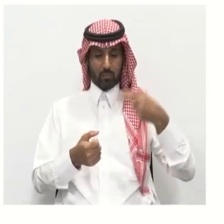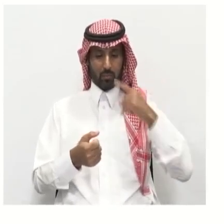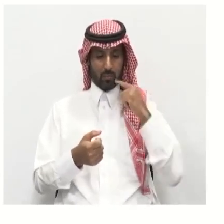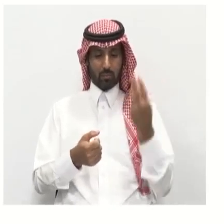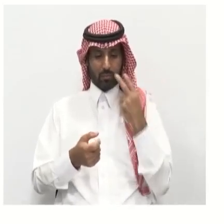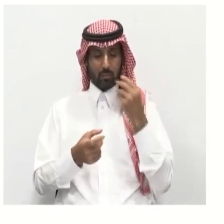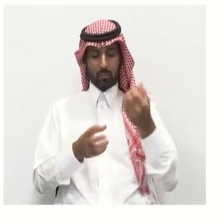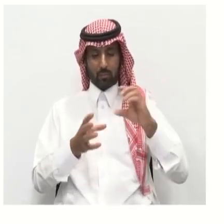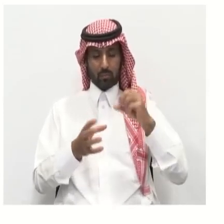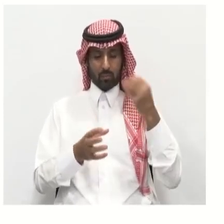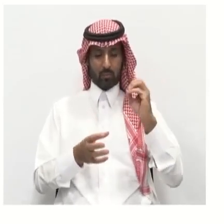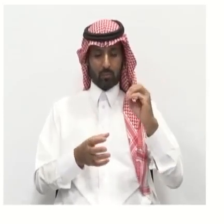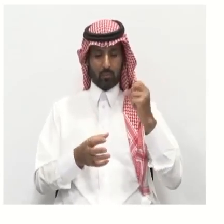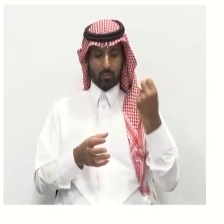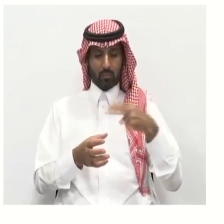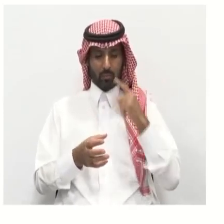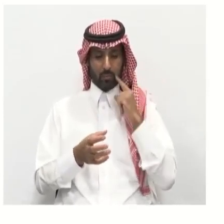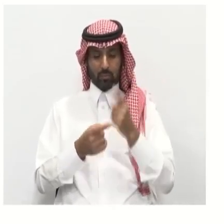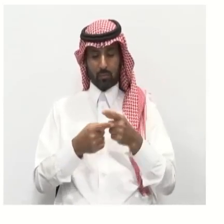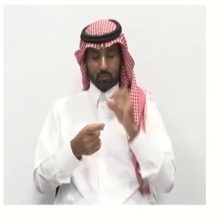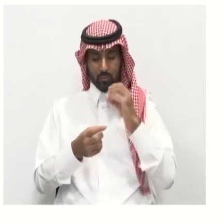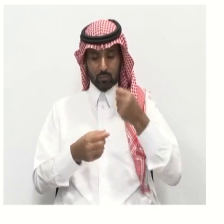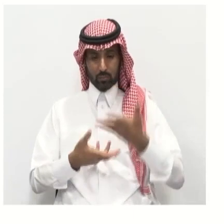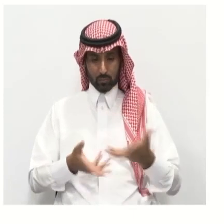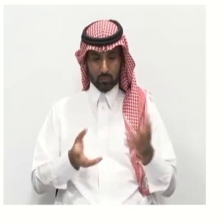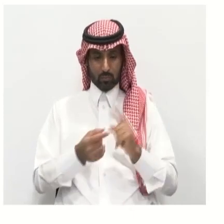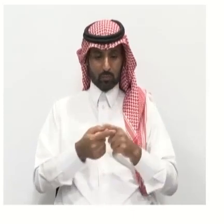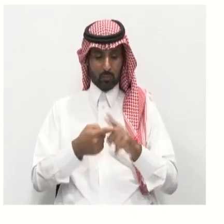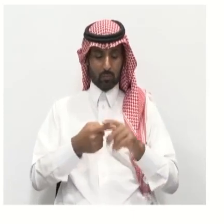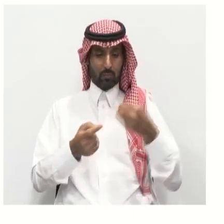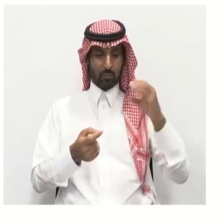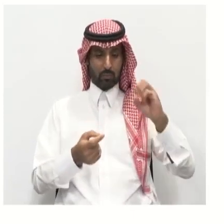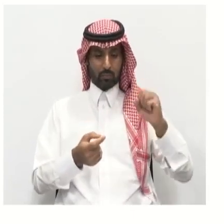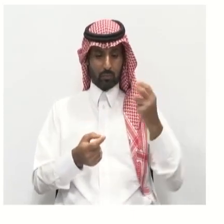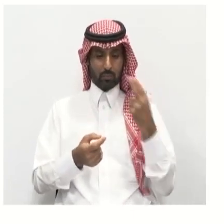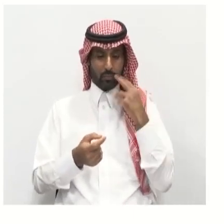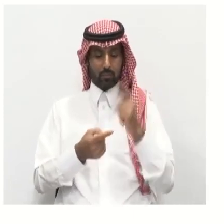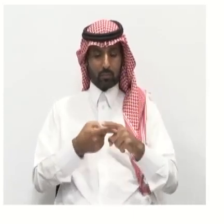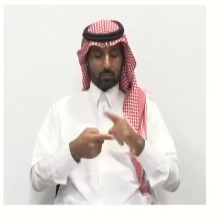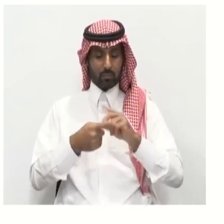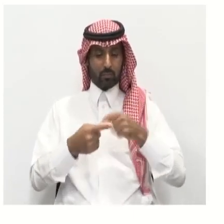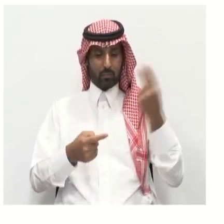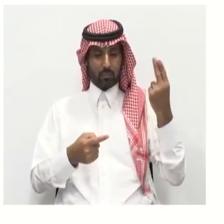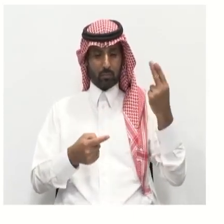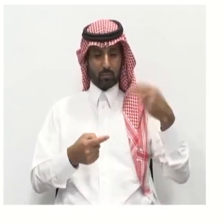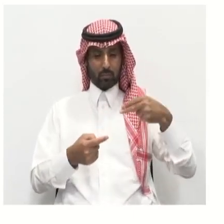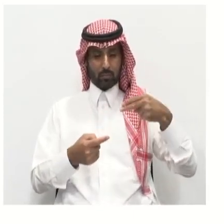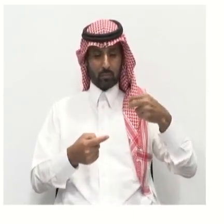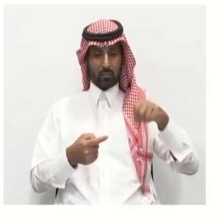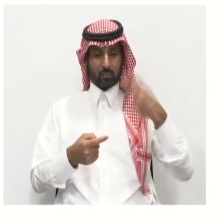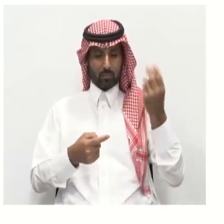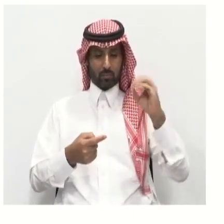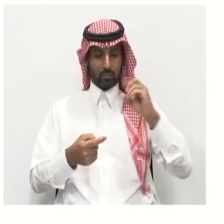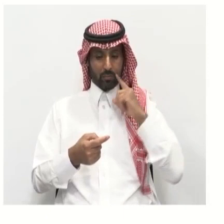coo ان الذائبه زائدا غاز ثاني اكسيد الكربون زائدا ماء ولديك ايش لديك